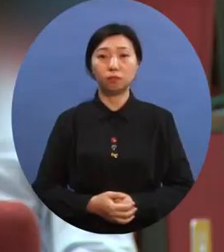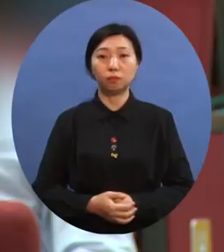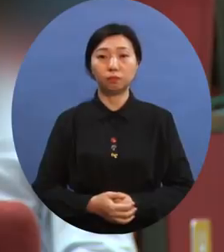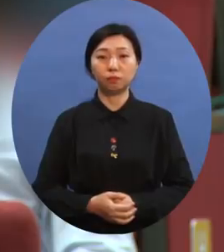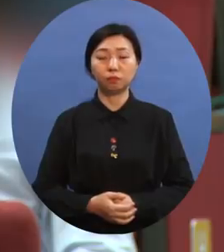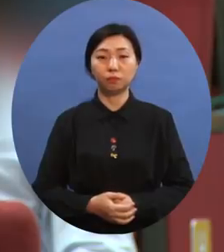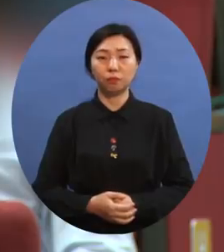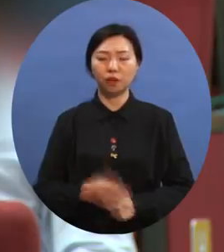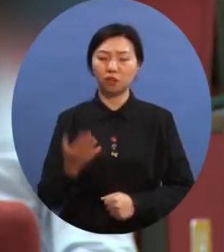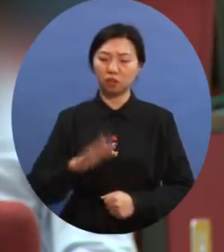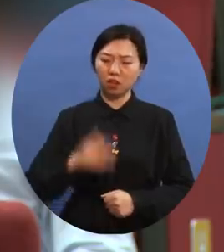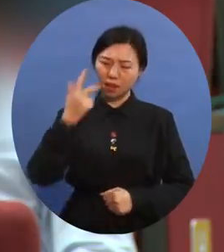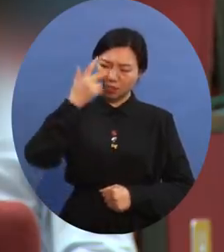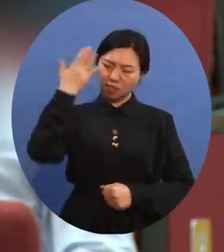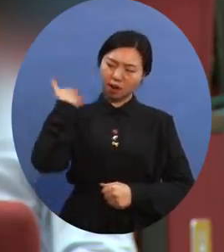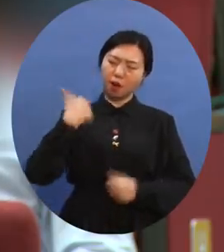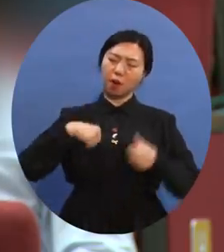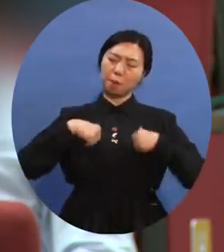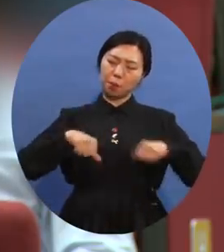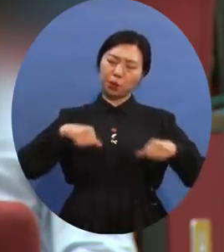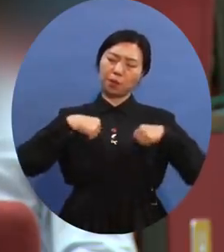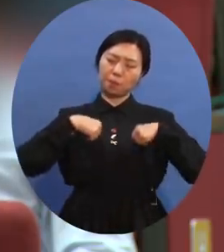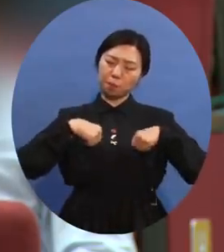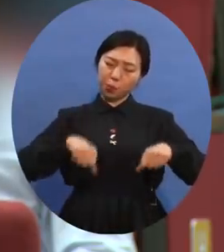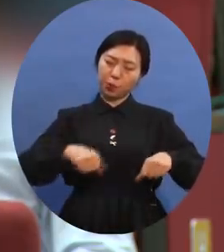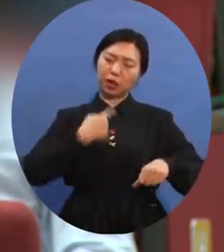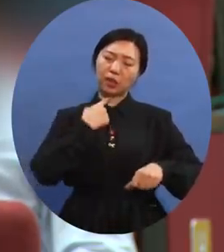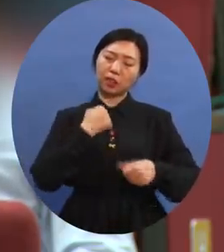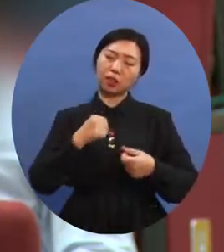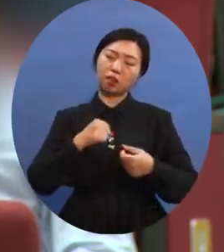이렇게 그동안 계속 포기해왔던